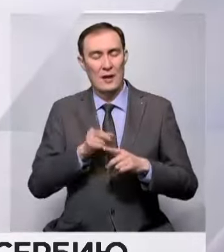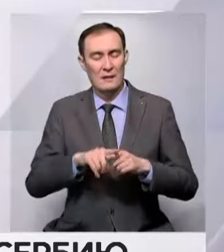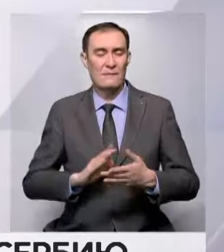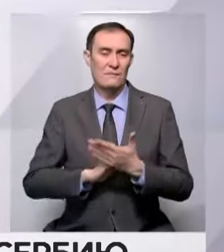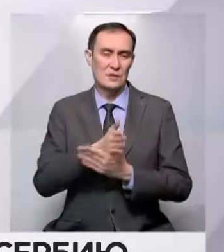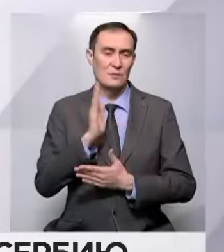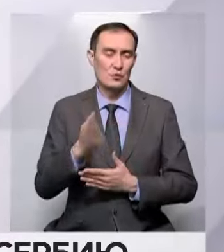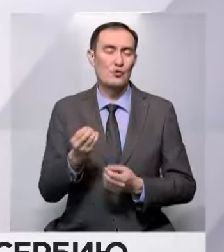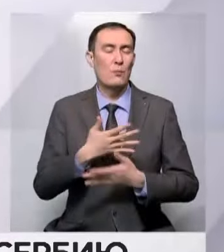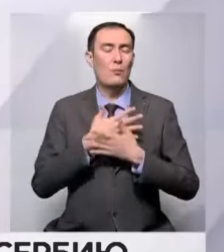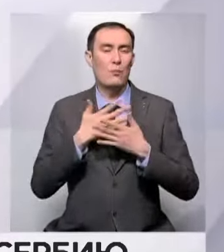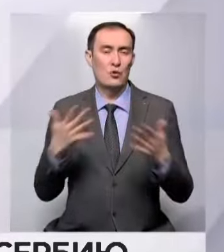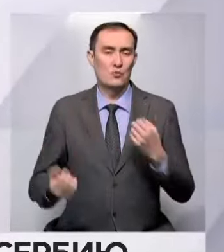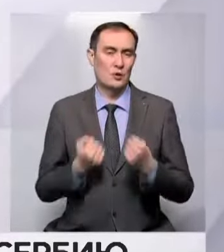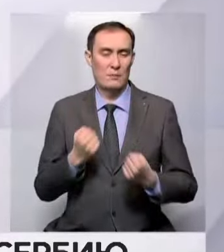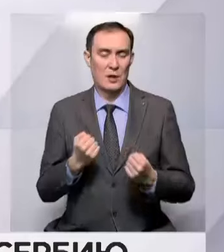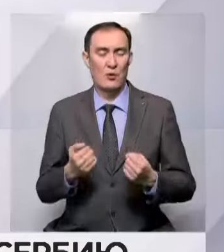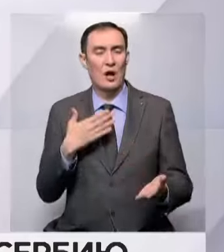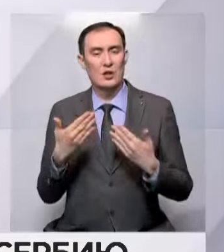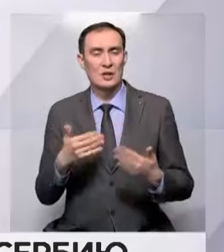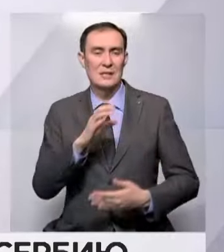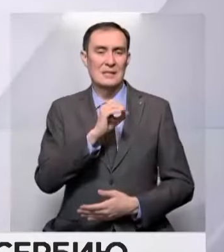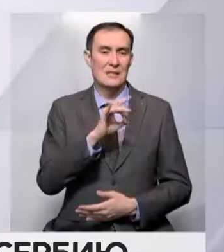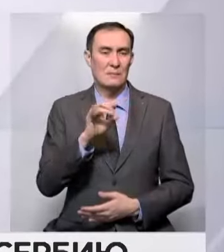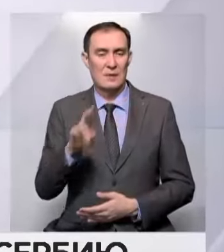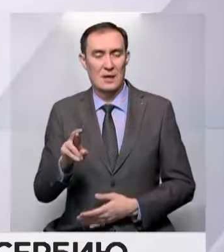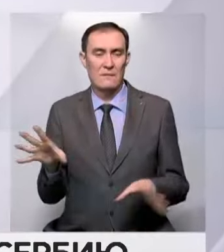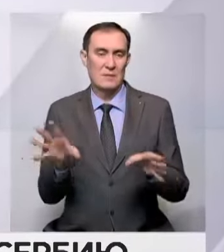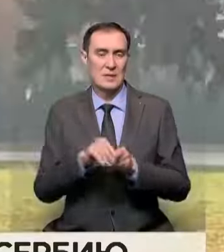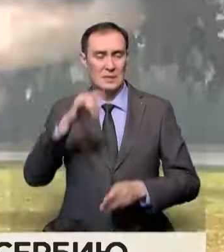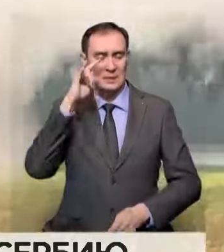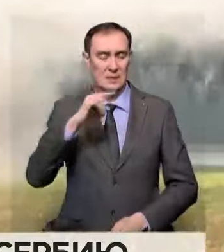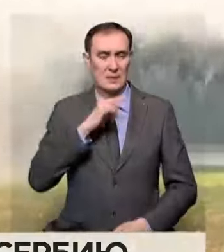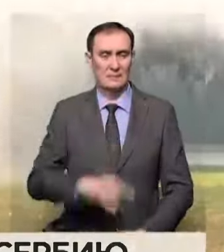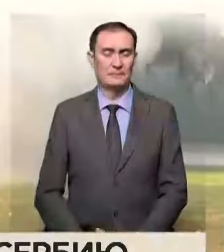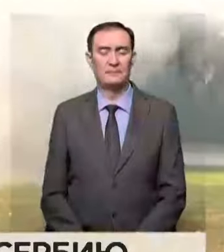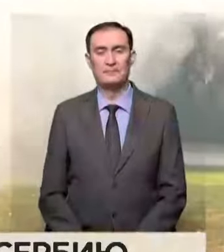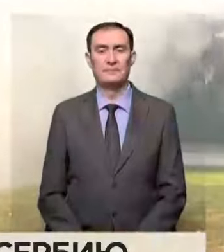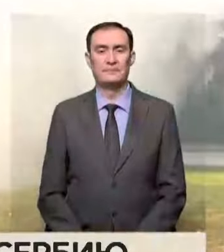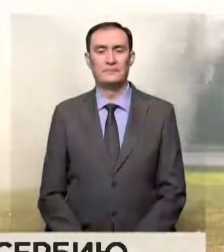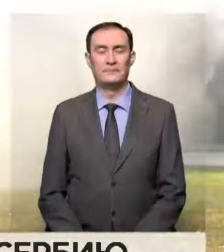визит приведет к еще большему укреплению связей между Сербией и Казахстаном.